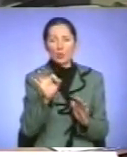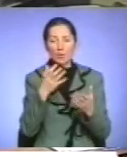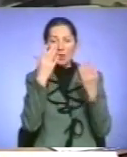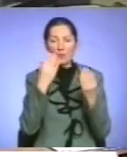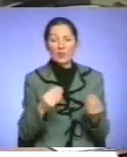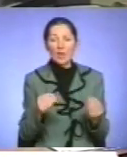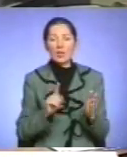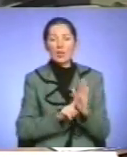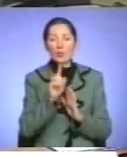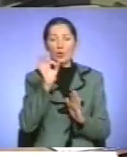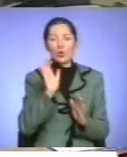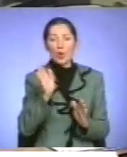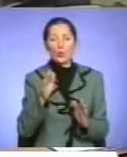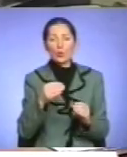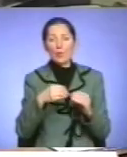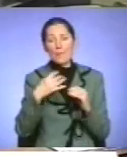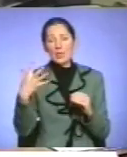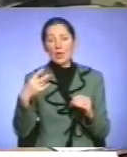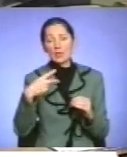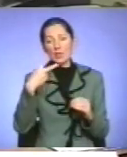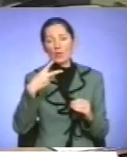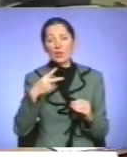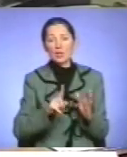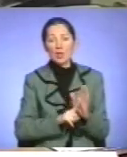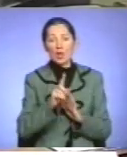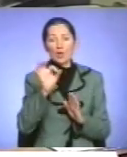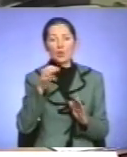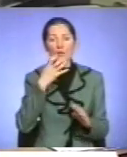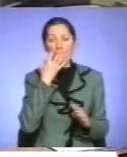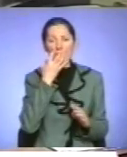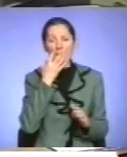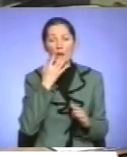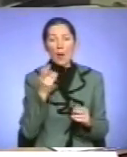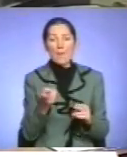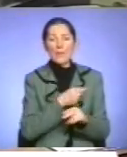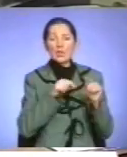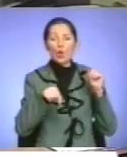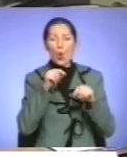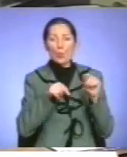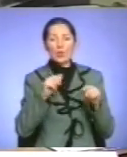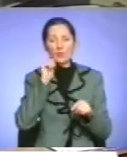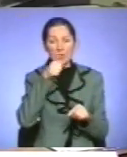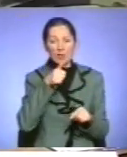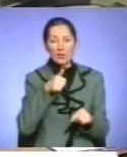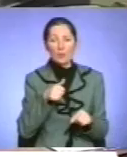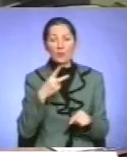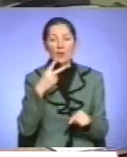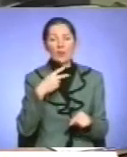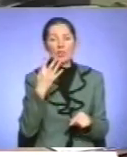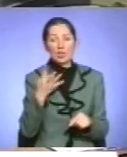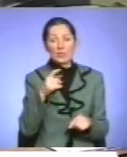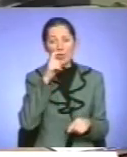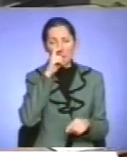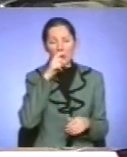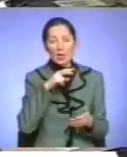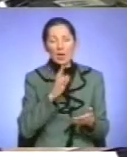температури вже будуть в межах від 15 до 20 градусів тепла. І без опадів на завтра. На 24 квітня